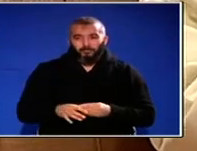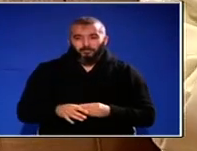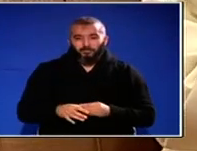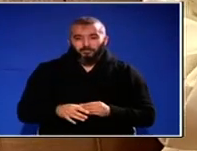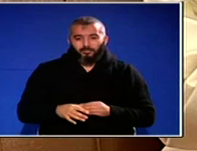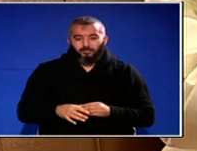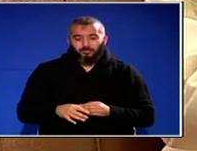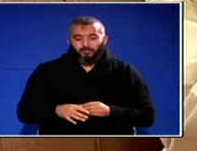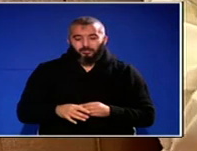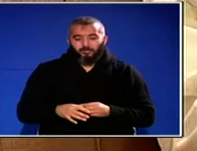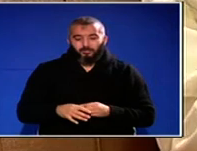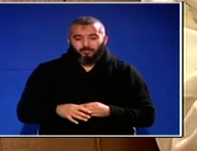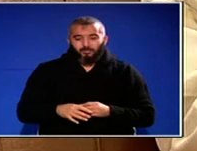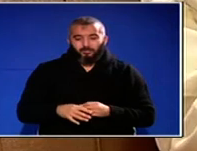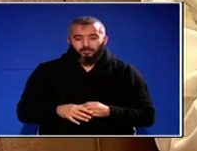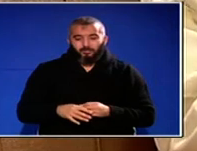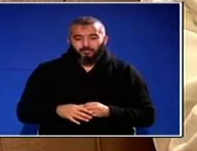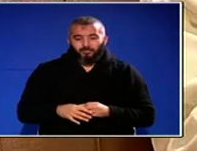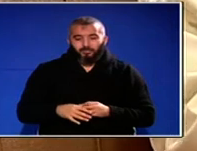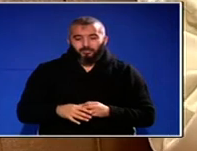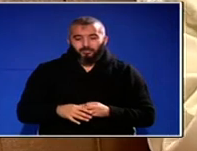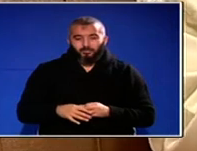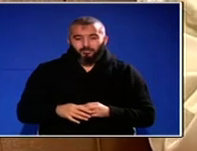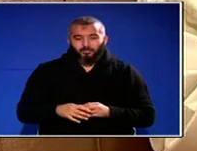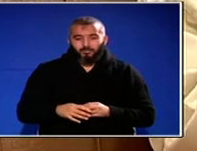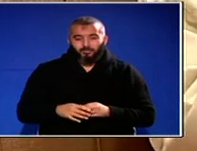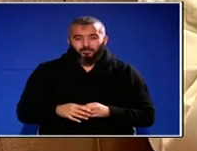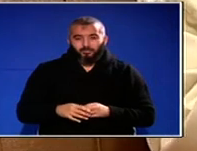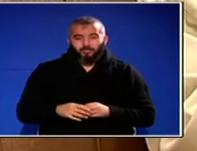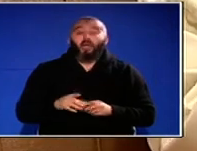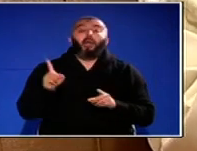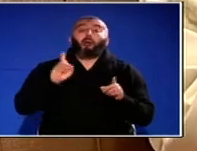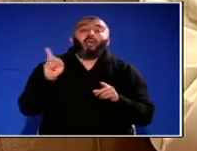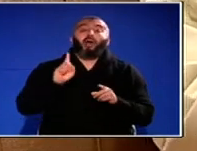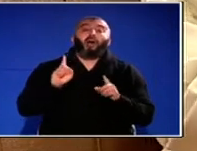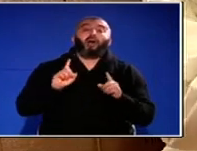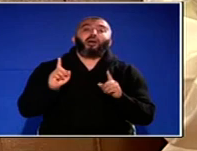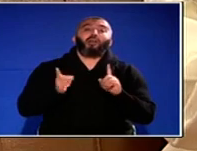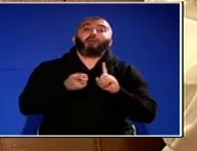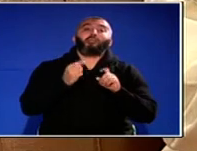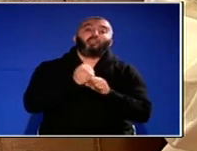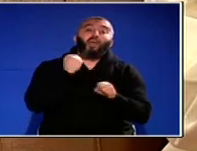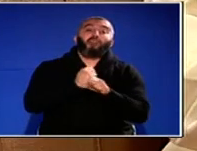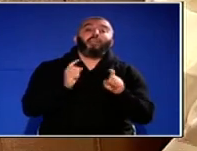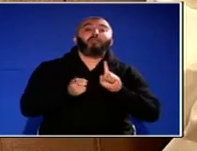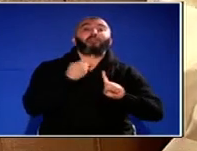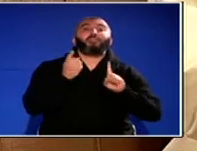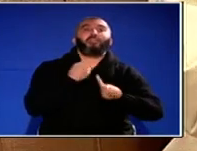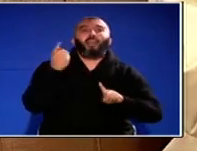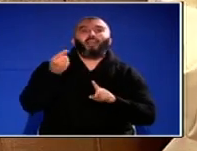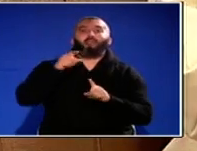أو عبادة مسنونة في هذا الشهر؟ ليس هناك عمل مسنون، إلا ما يسن